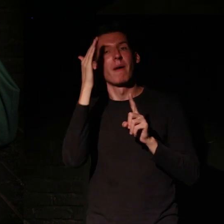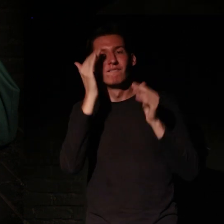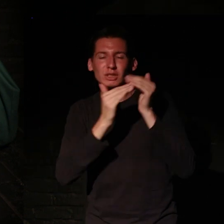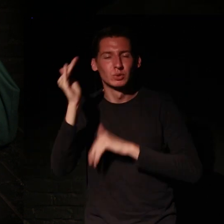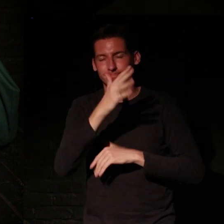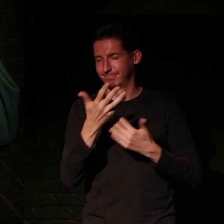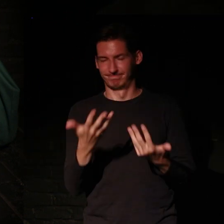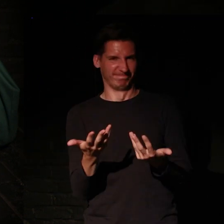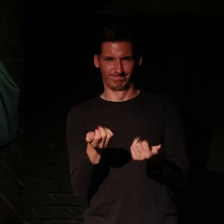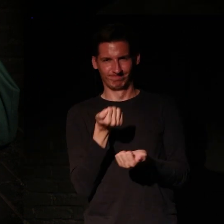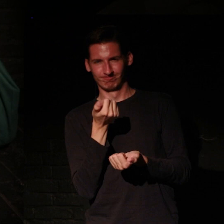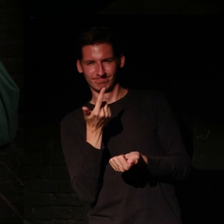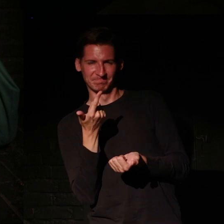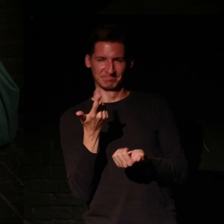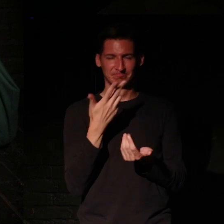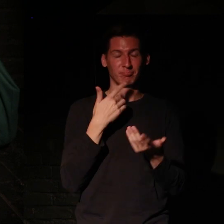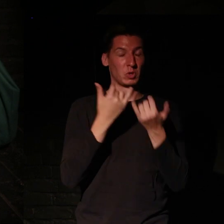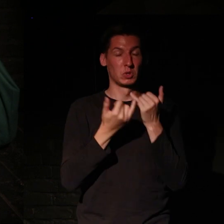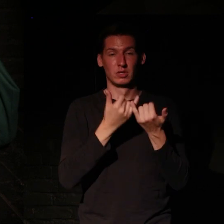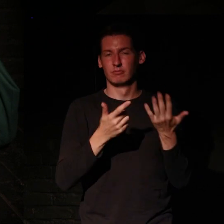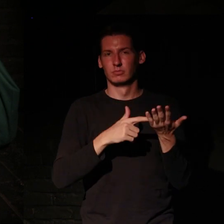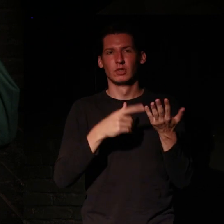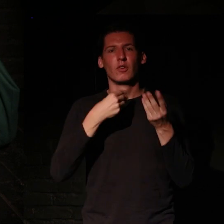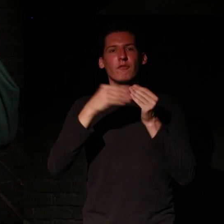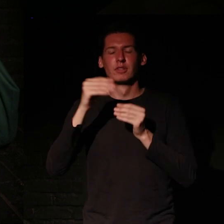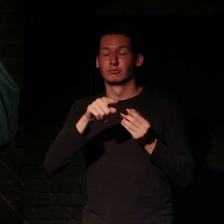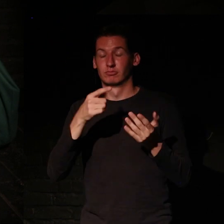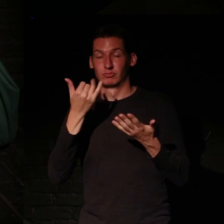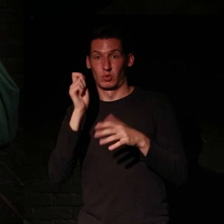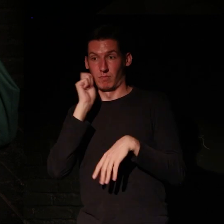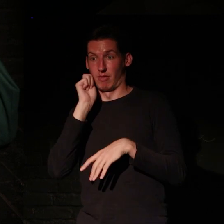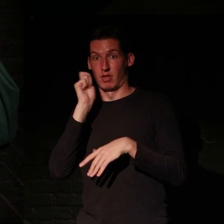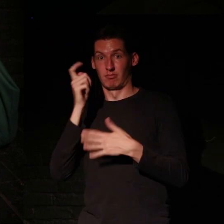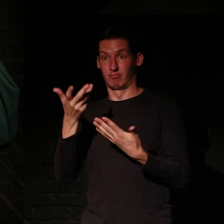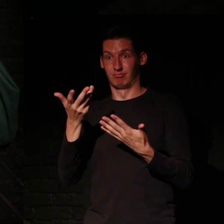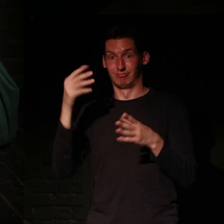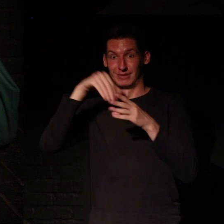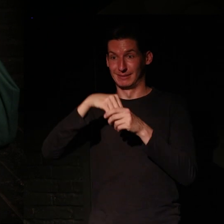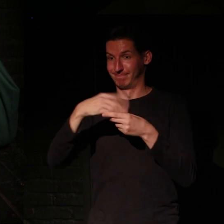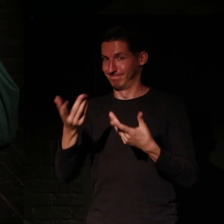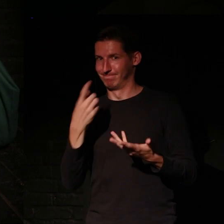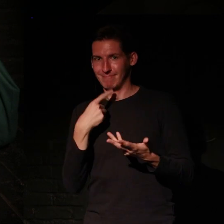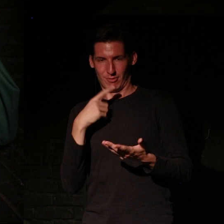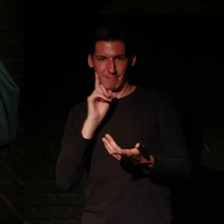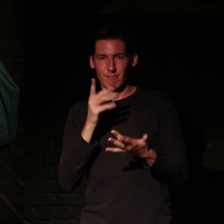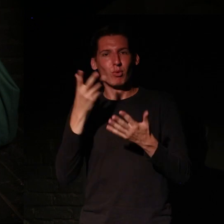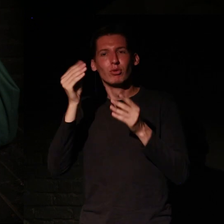bardzo niewielki, więc powierzenie kobietom spisania czegoś takiego byłby